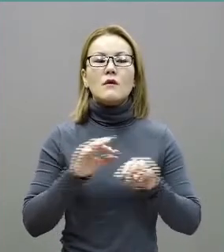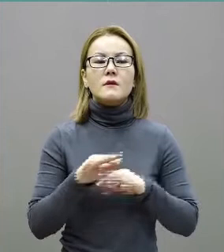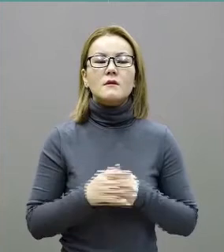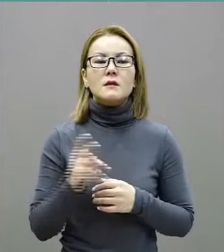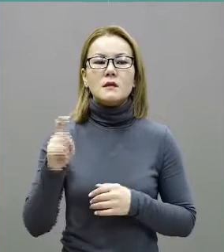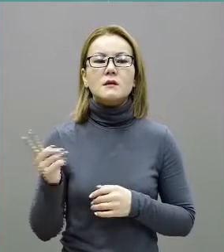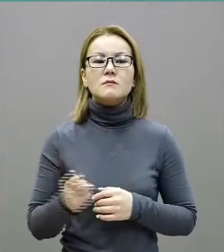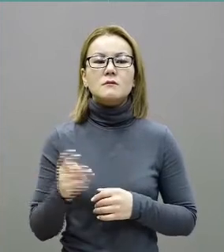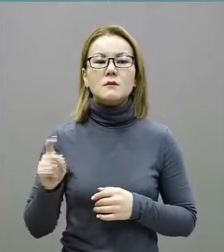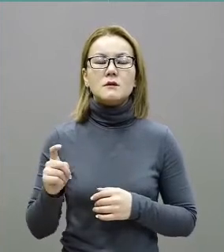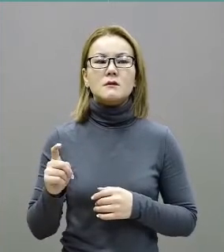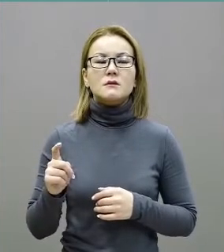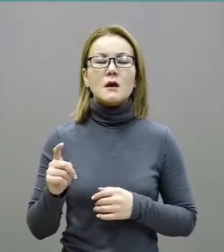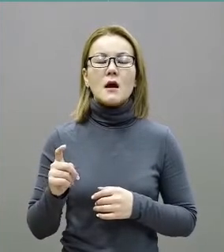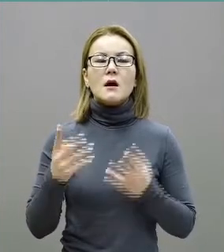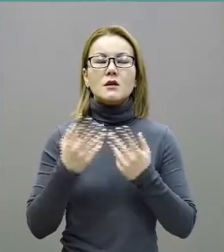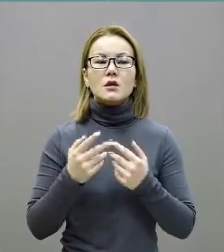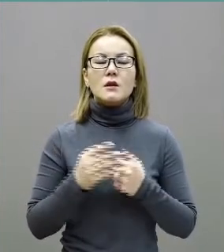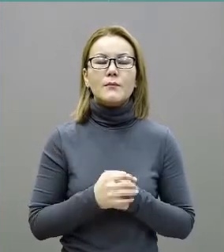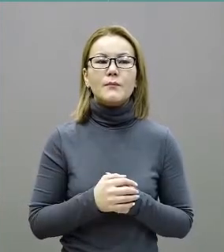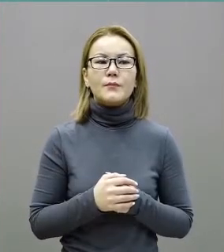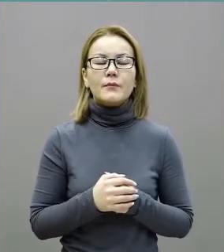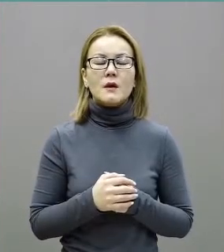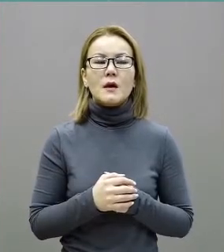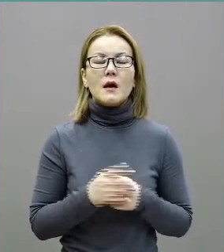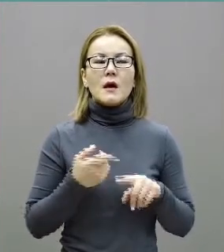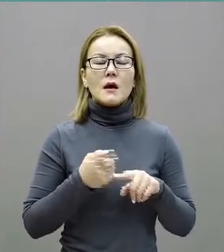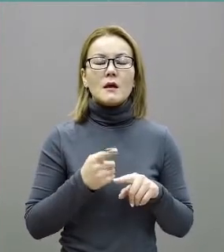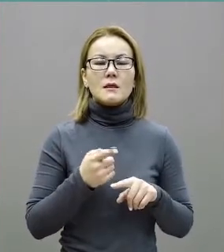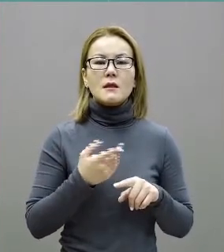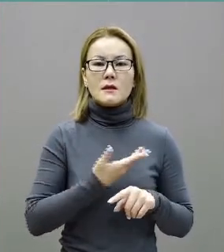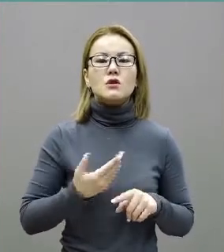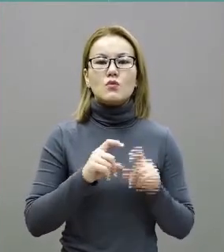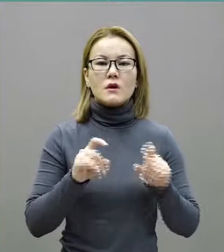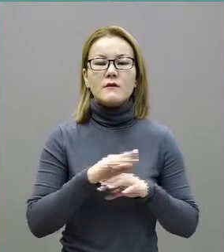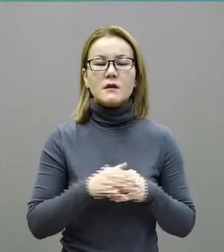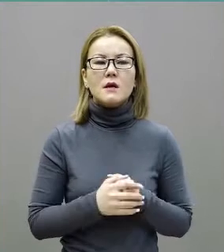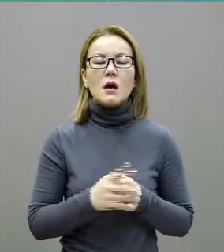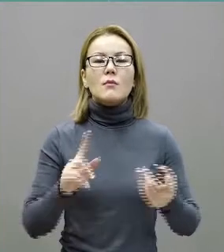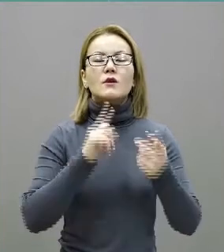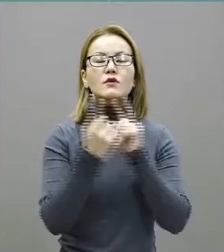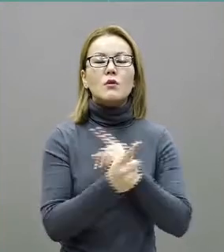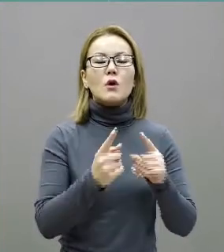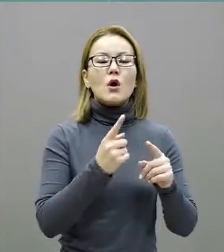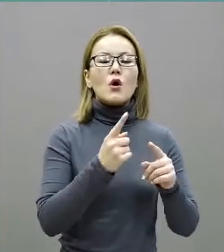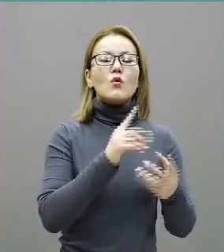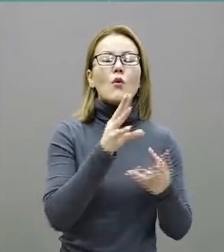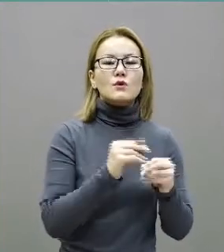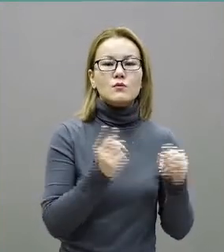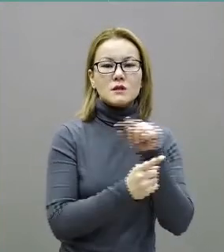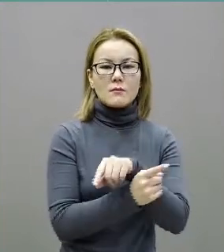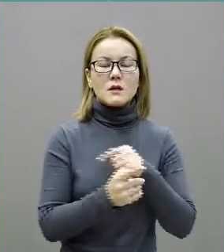минус одна вторая решение данное наше уравнение приведем к общему знаменателю